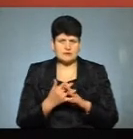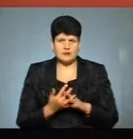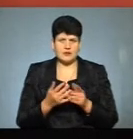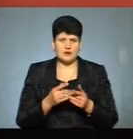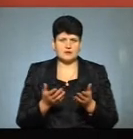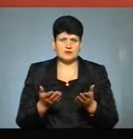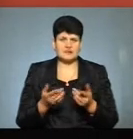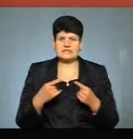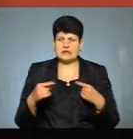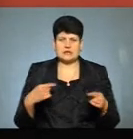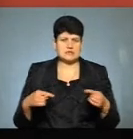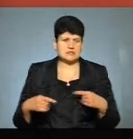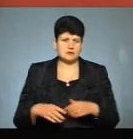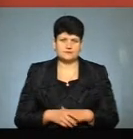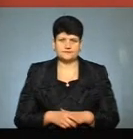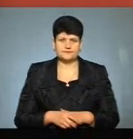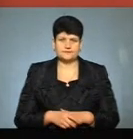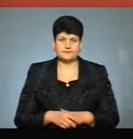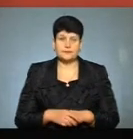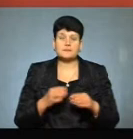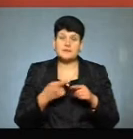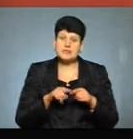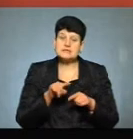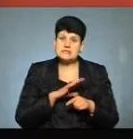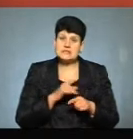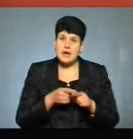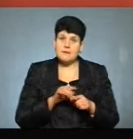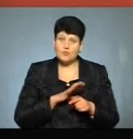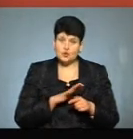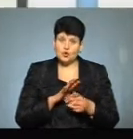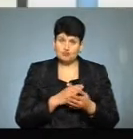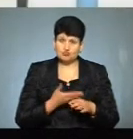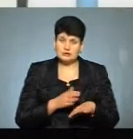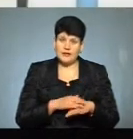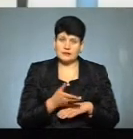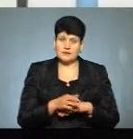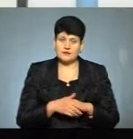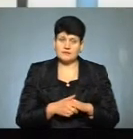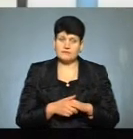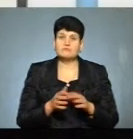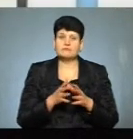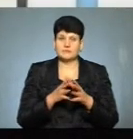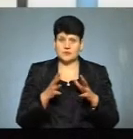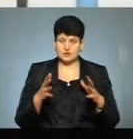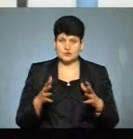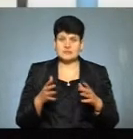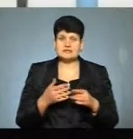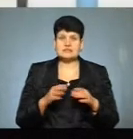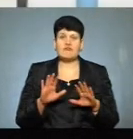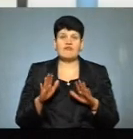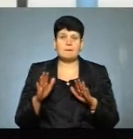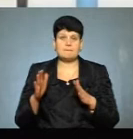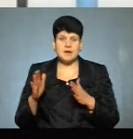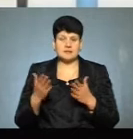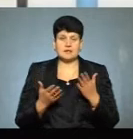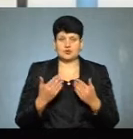з різних? З різних. Все-таки, чи це було ускладнення? Тобто... В основному, в більшості випадків,